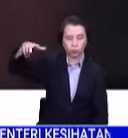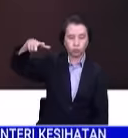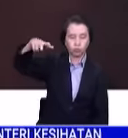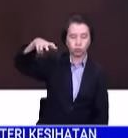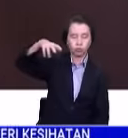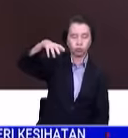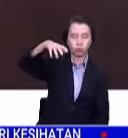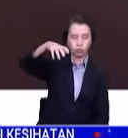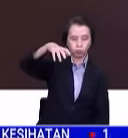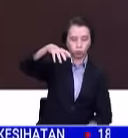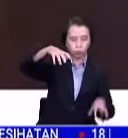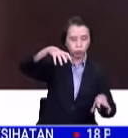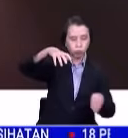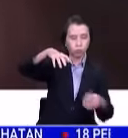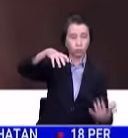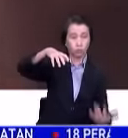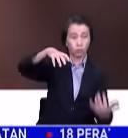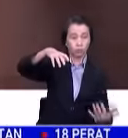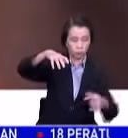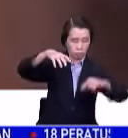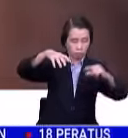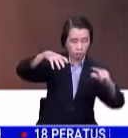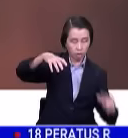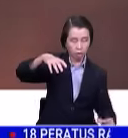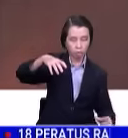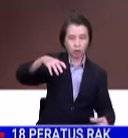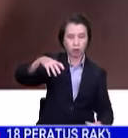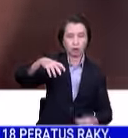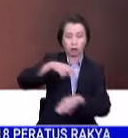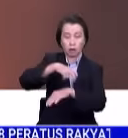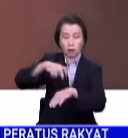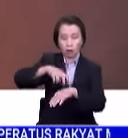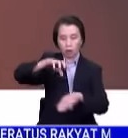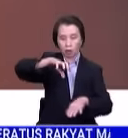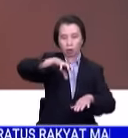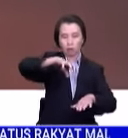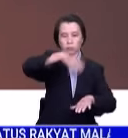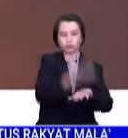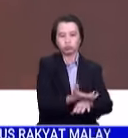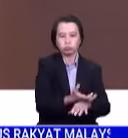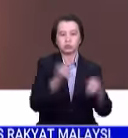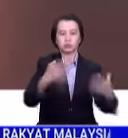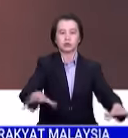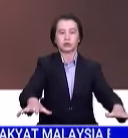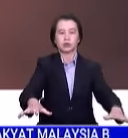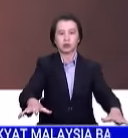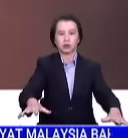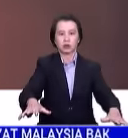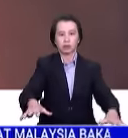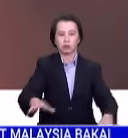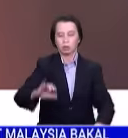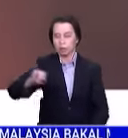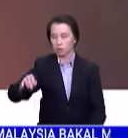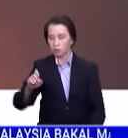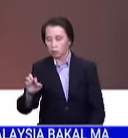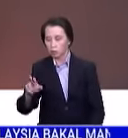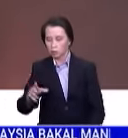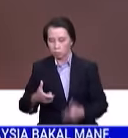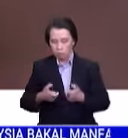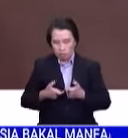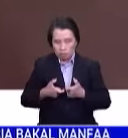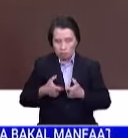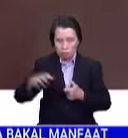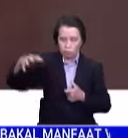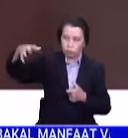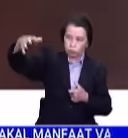digunakan untuk merakam kawah gunung berapi aktif di Iceland tiba-tiba terhempas dan hilang. Joey Helms yang sedang membuat